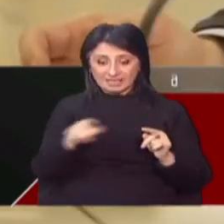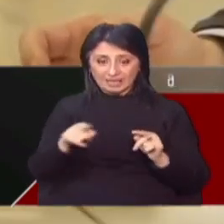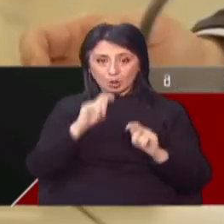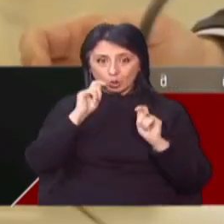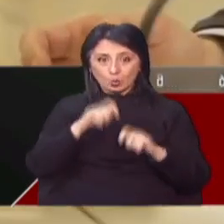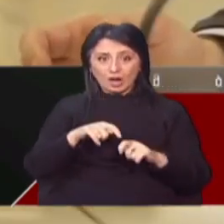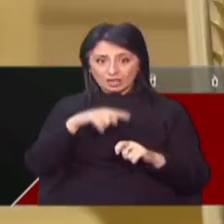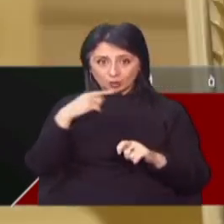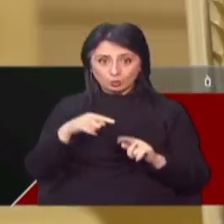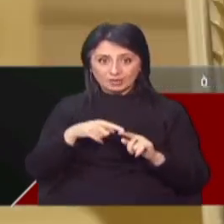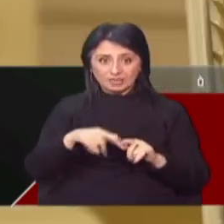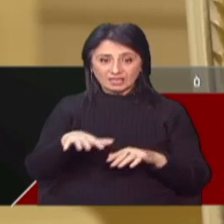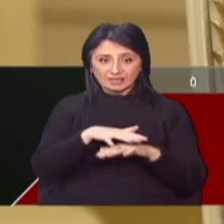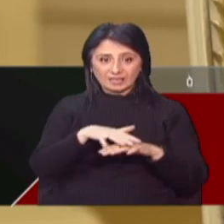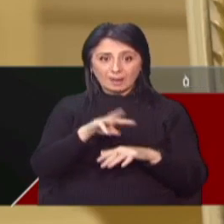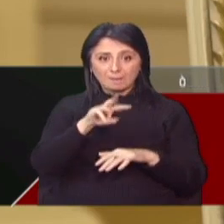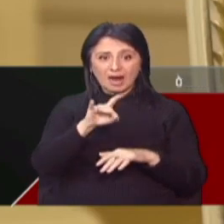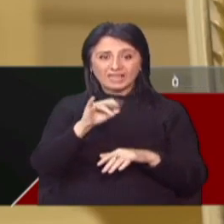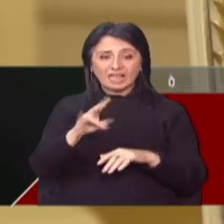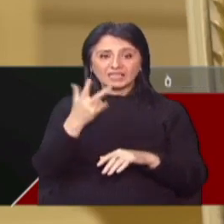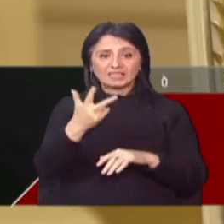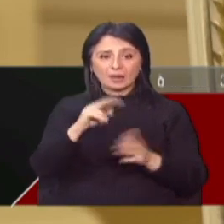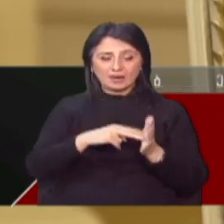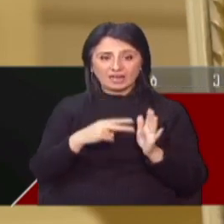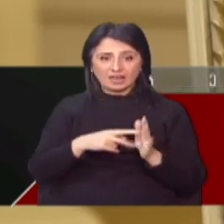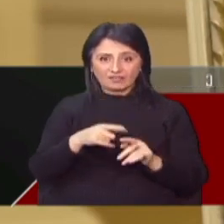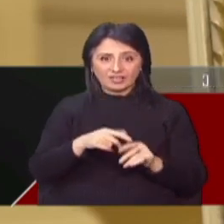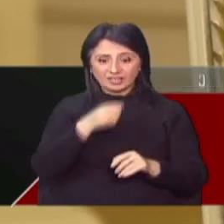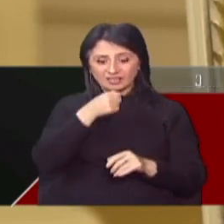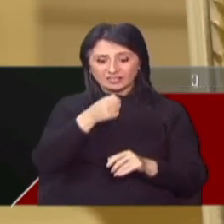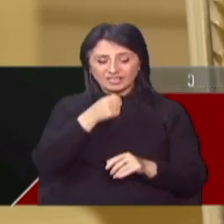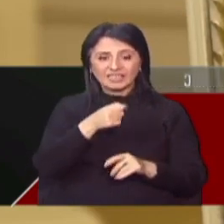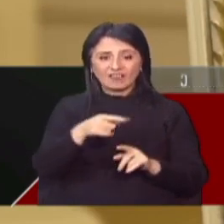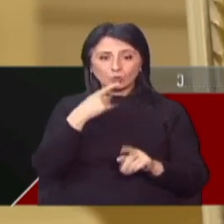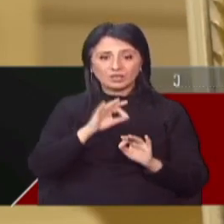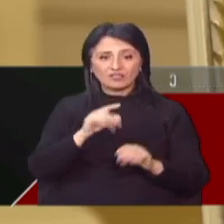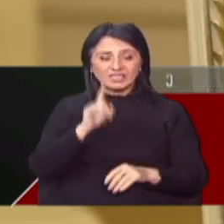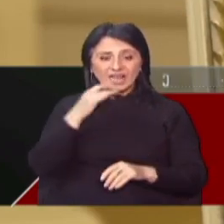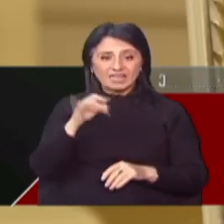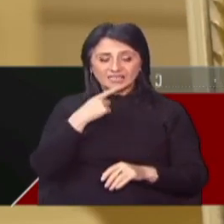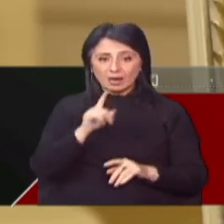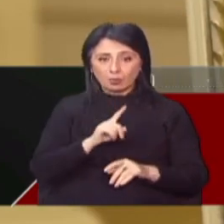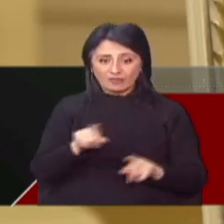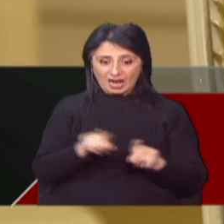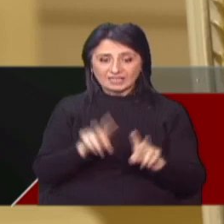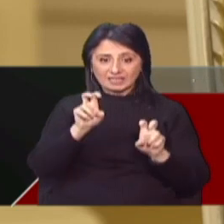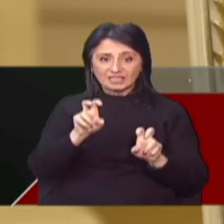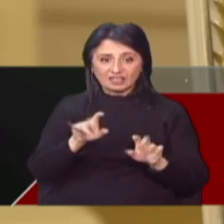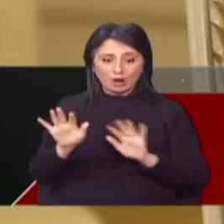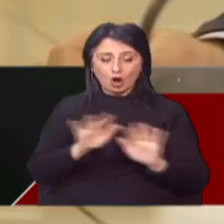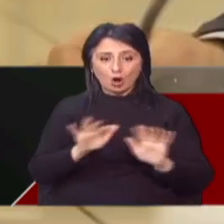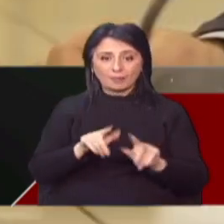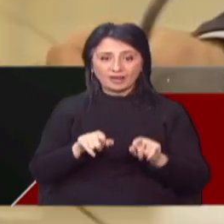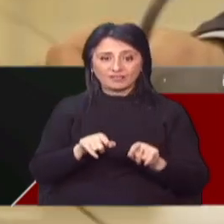რუსეთი უკრაინაში მაიდან სამს გეგმავს. გამოცემა სანთან ექსკლუზიურ ინტერვიუში ზელენსკი ამბობს, რომ ასე ქვია ოპერაციას,